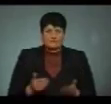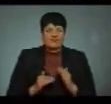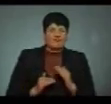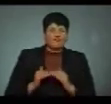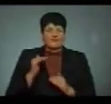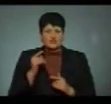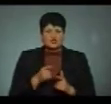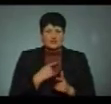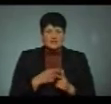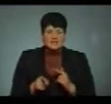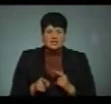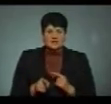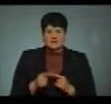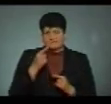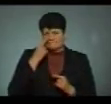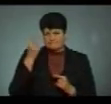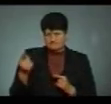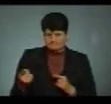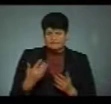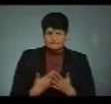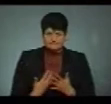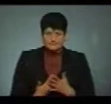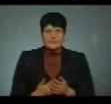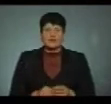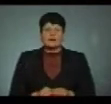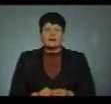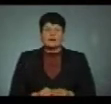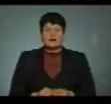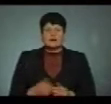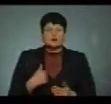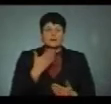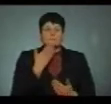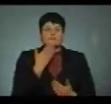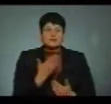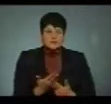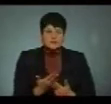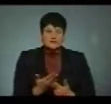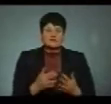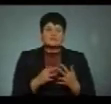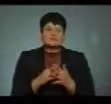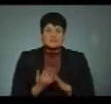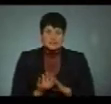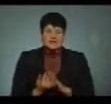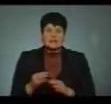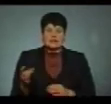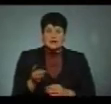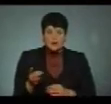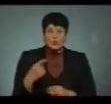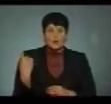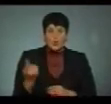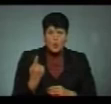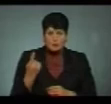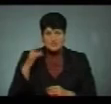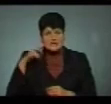ніж якісь більш віддалені. Ну, наприклад, якщо ми опитуємо на рівні села, району, області